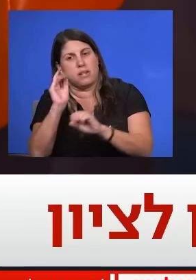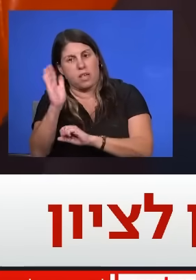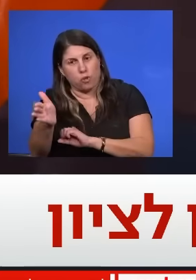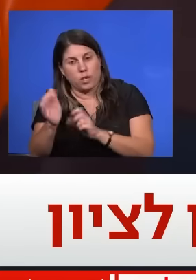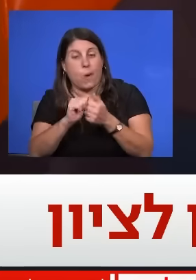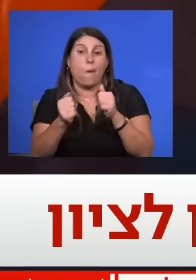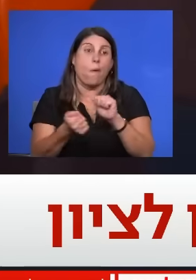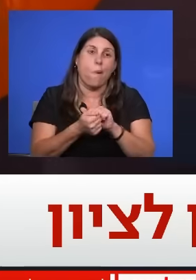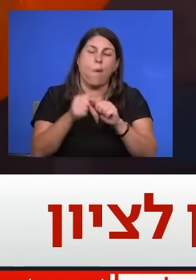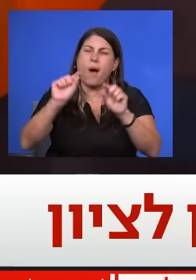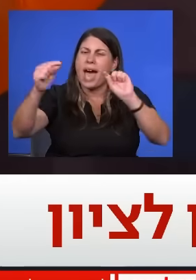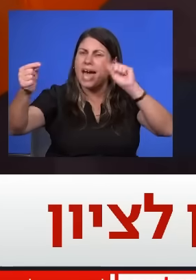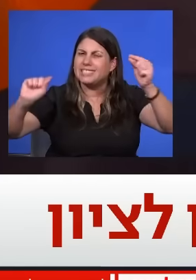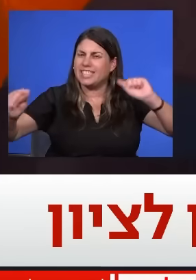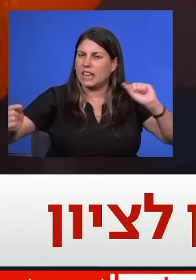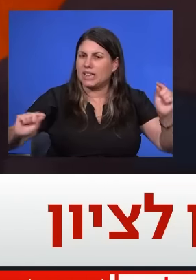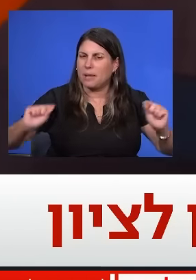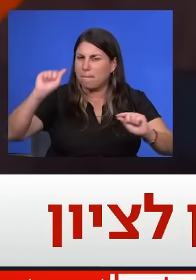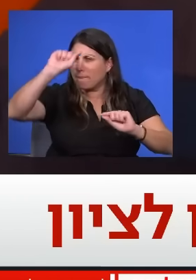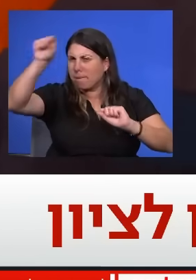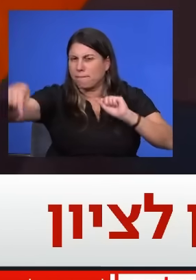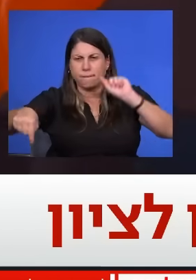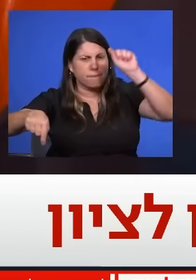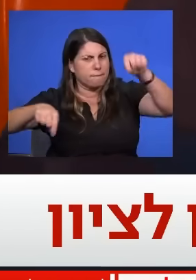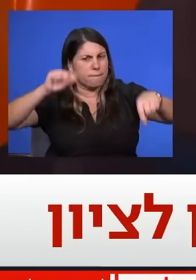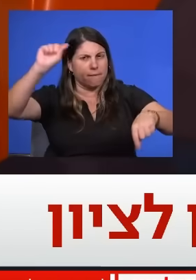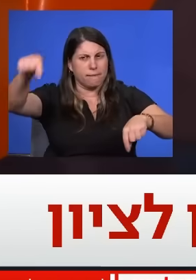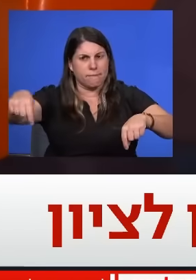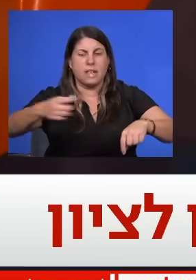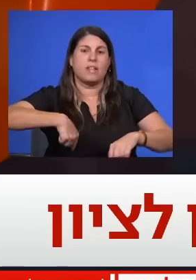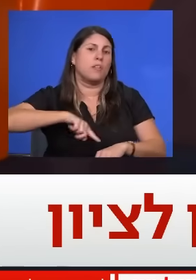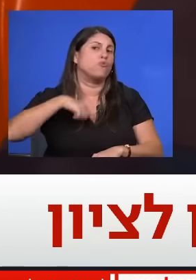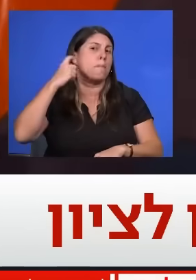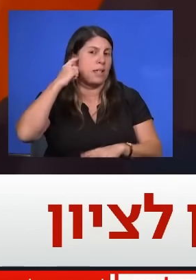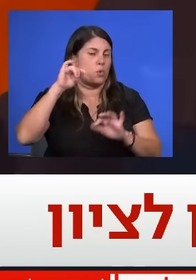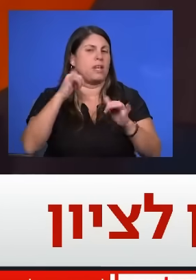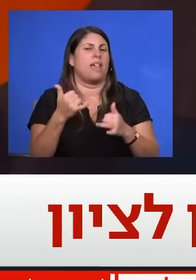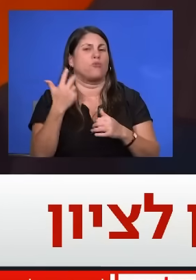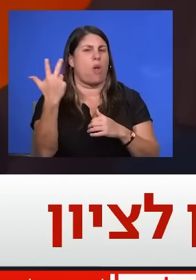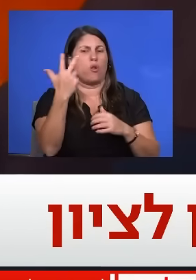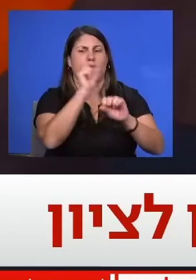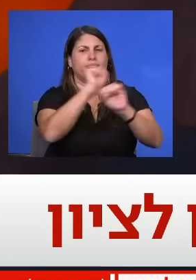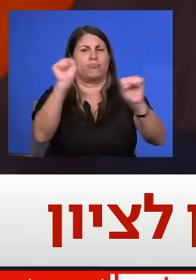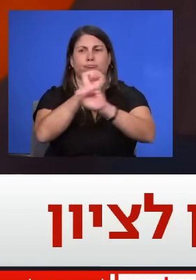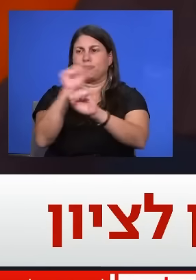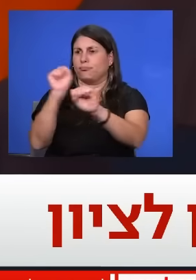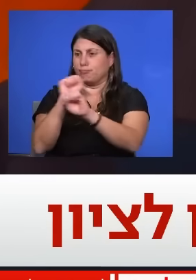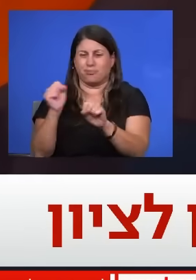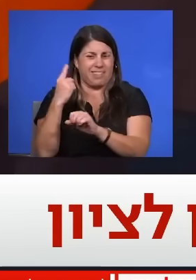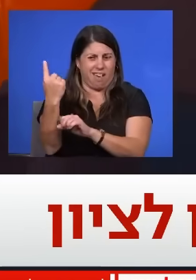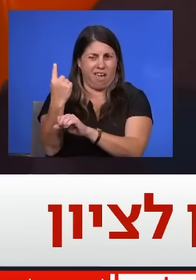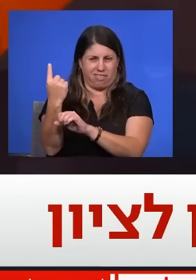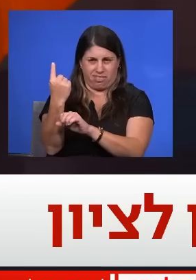ברסיסים שנפלו לקרקע, אבל שמענו כאן בהחלט שלושה פיצוצים, אחד היה בהחלט מאוד חזק, ואנחנו